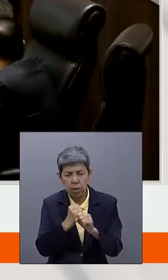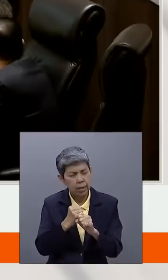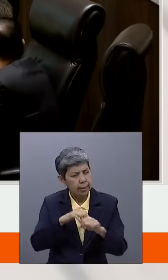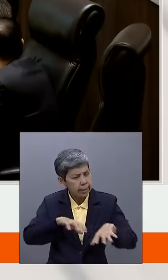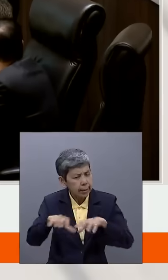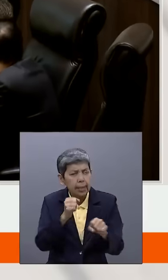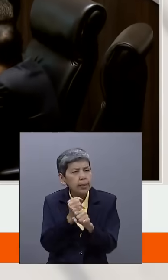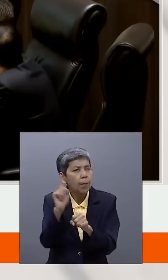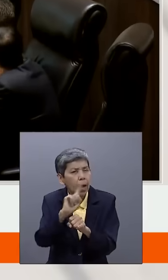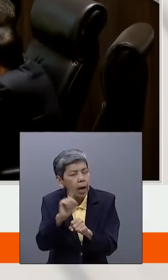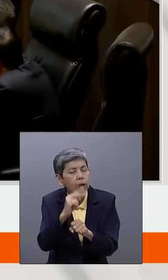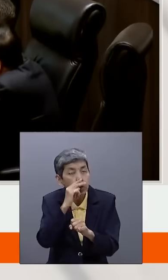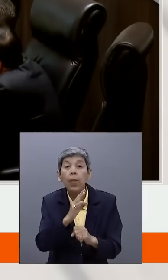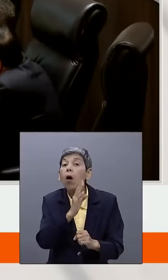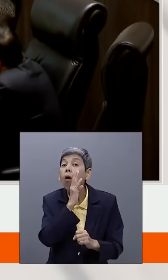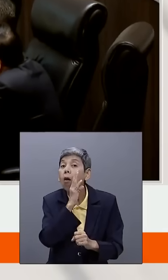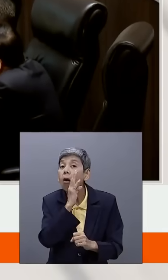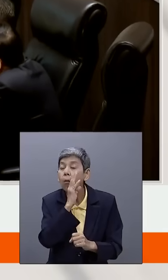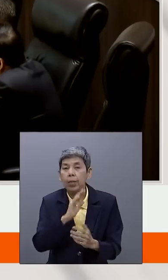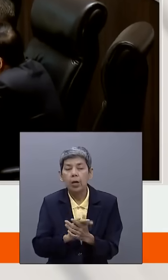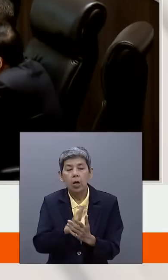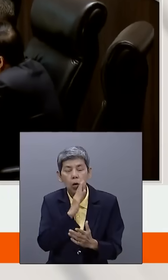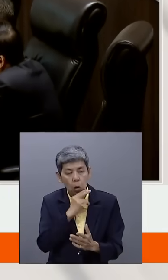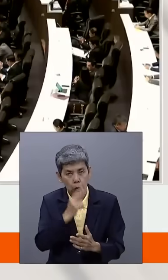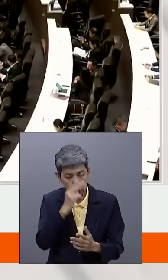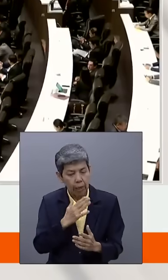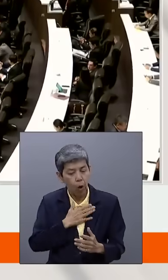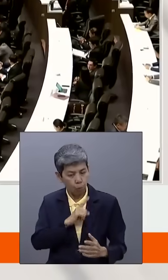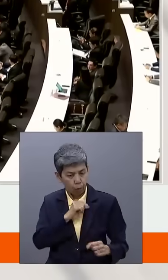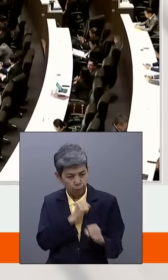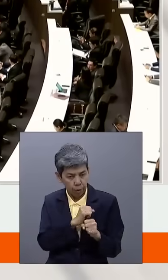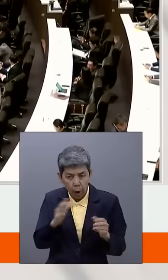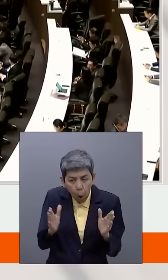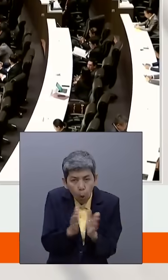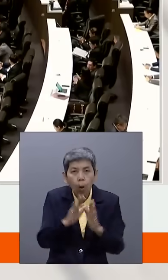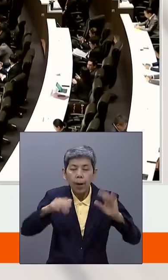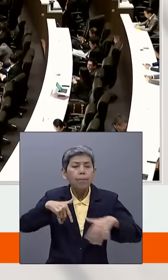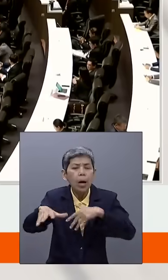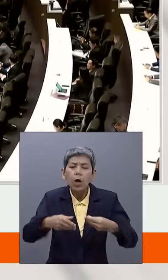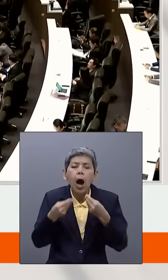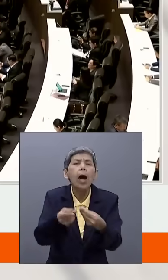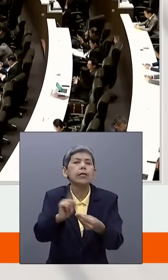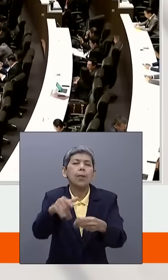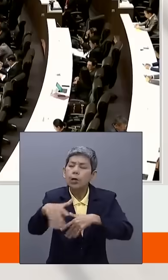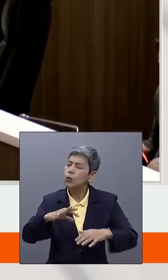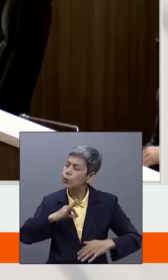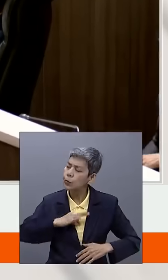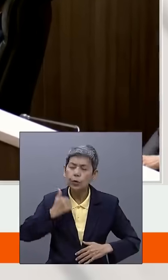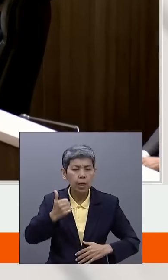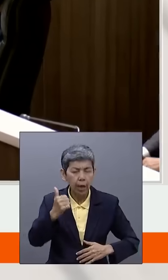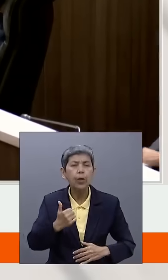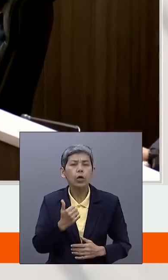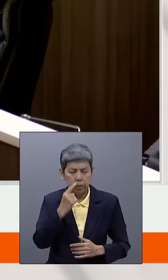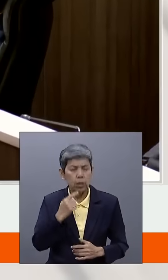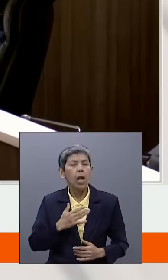นี้ไปแหละนะครับว่าเมื่อต้องจ่ายตรงนี้ไปสิ่งที่ประชาชนจะได้กลับคืนถ้ามันคุ้มเนี่ยผมว่าเรารอได้น